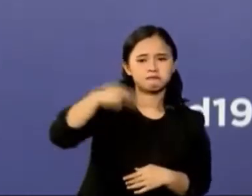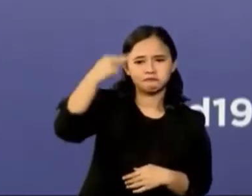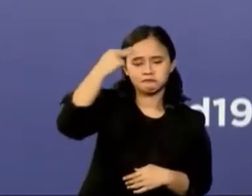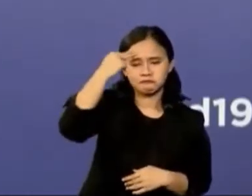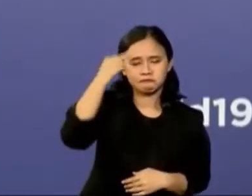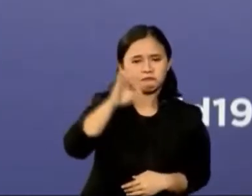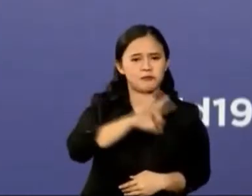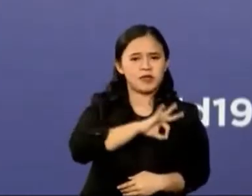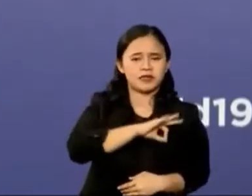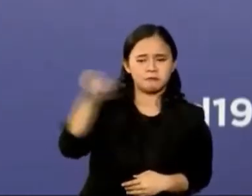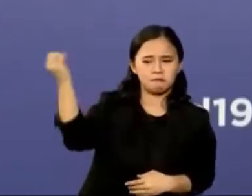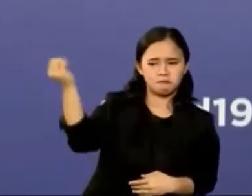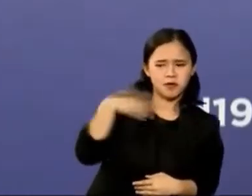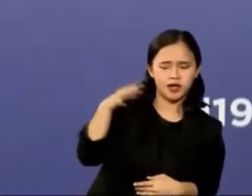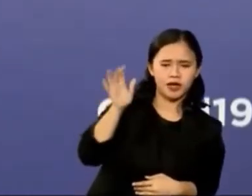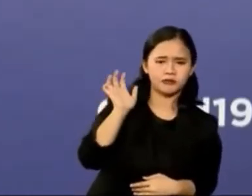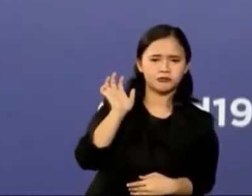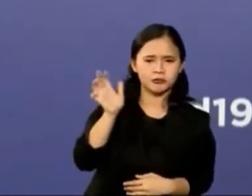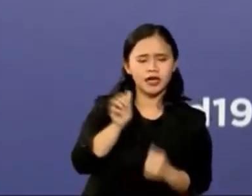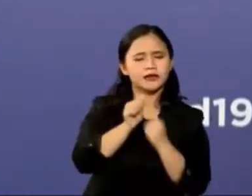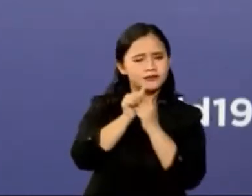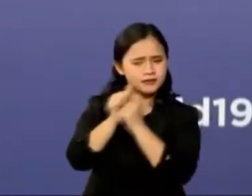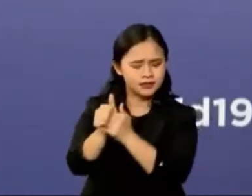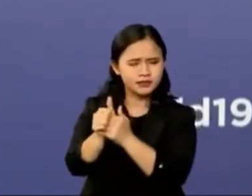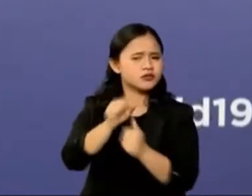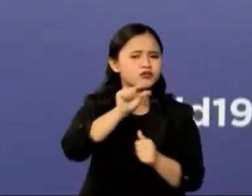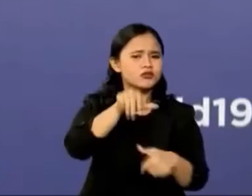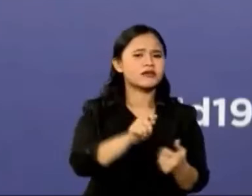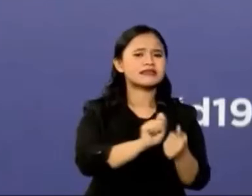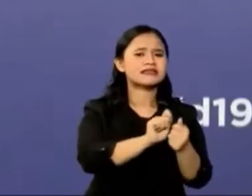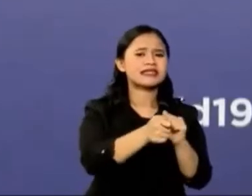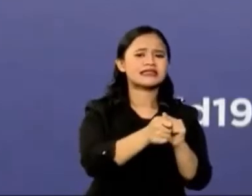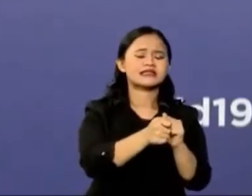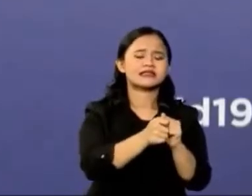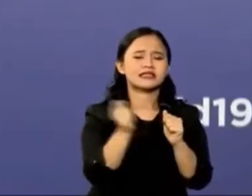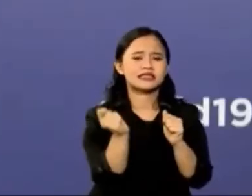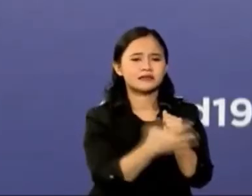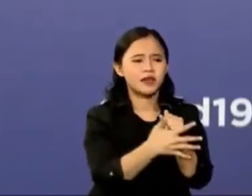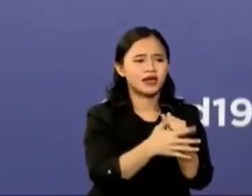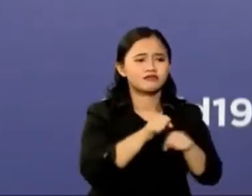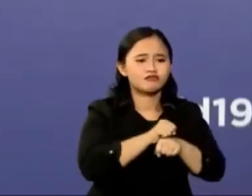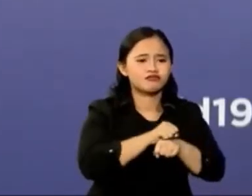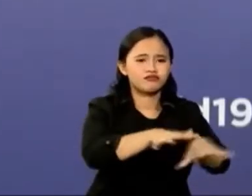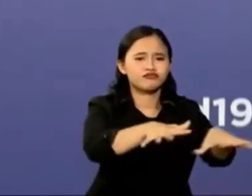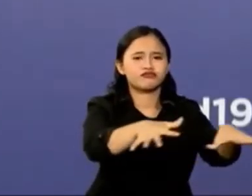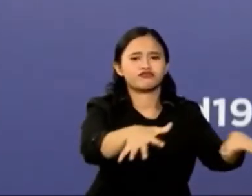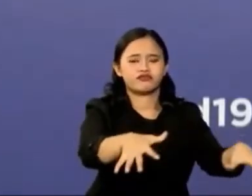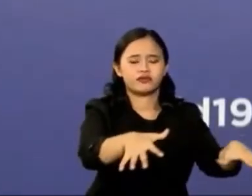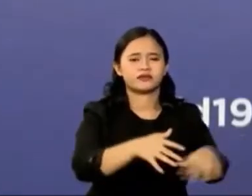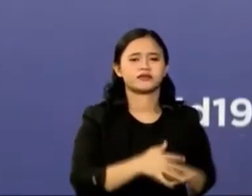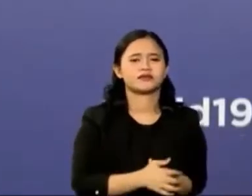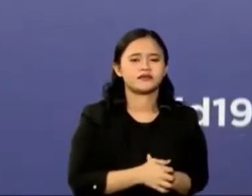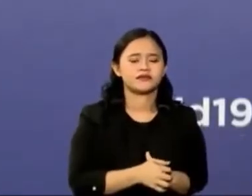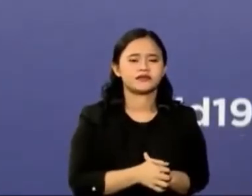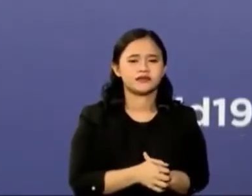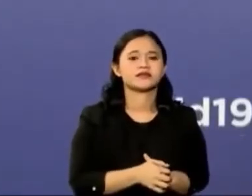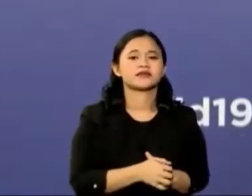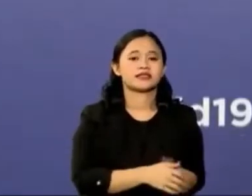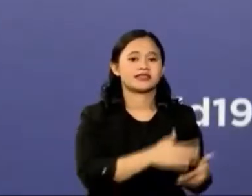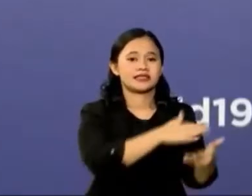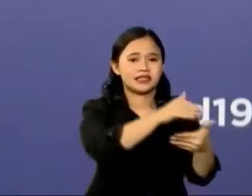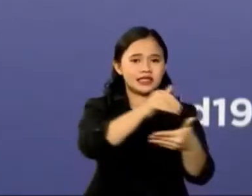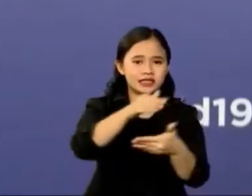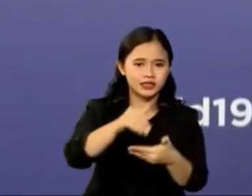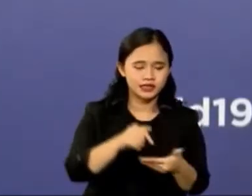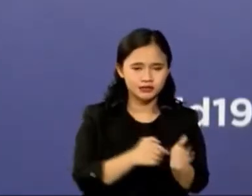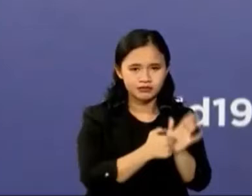oleh Presiden untuk melakukan pemeriksaan secara masif. Ini data-data yang bisa